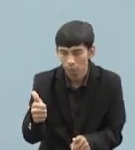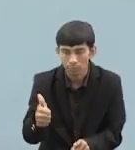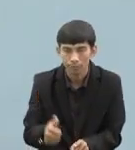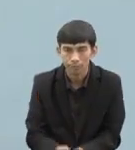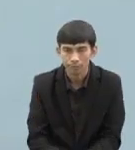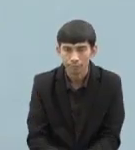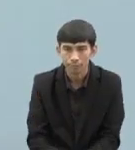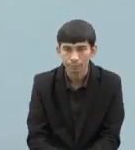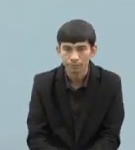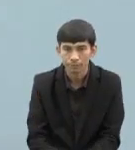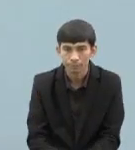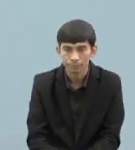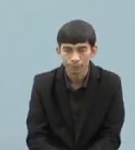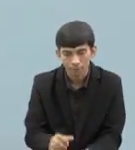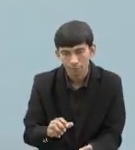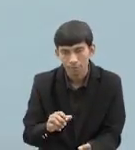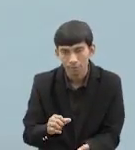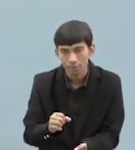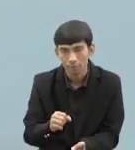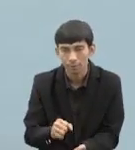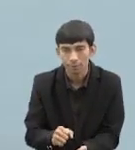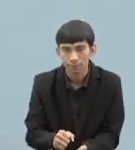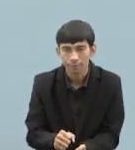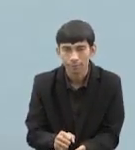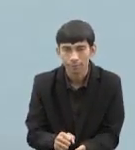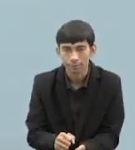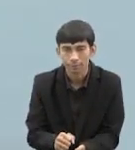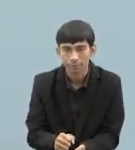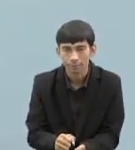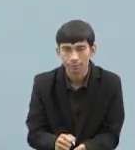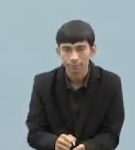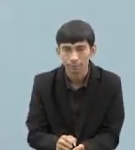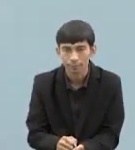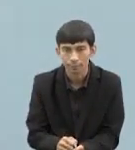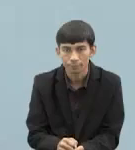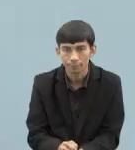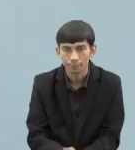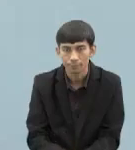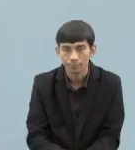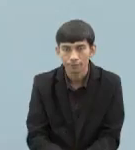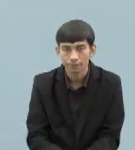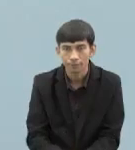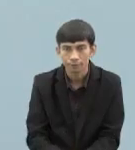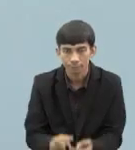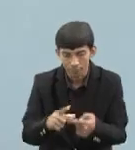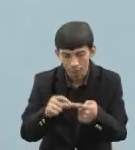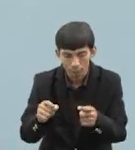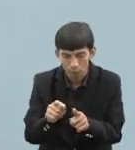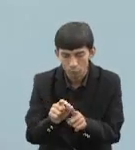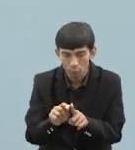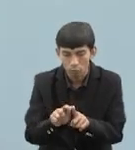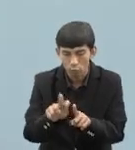nà. Đàm bấy khai thì chia con sơ đai phủ cài nó con. Săn đái chuôn cho mùi nâng bịa thà ai.